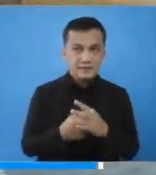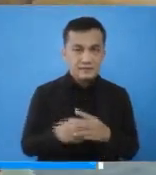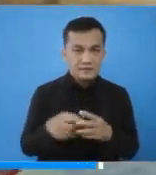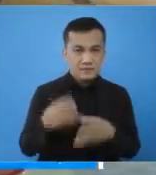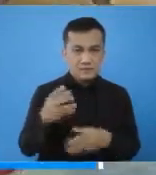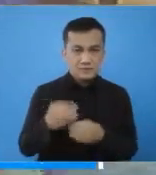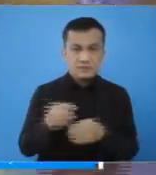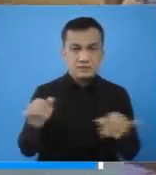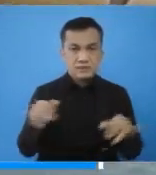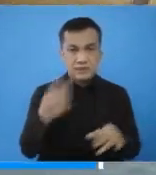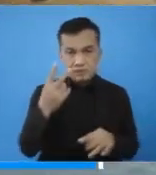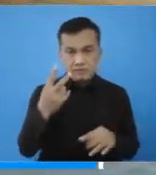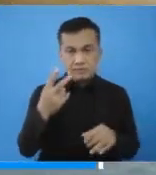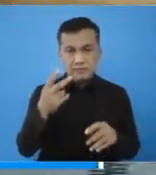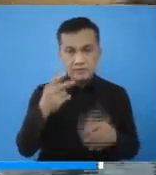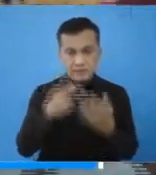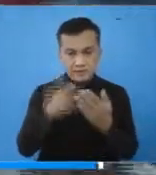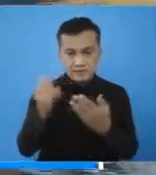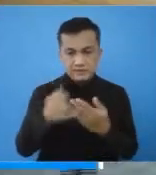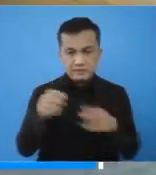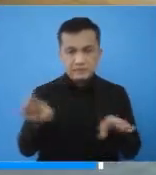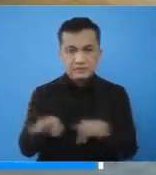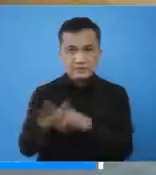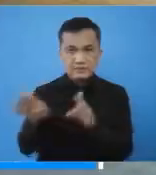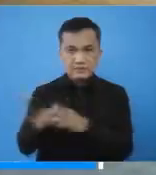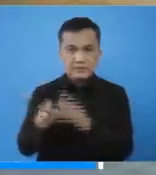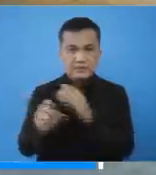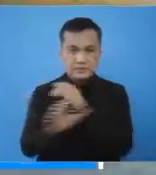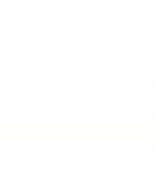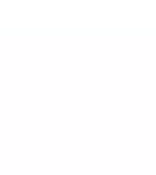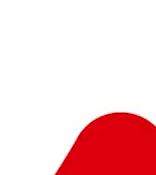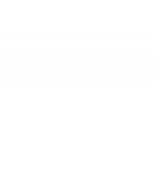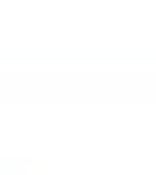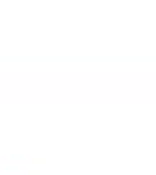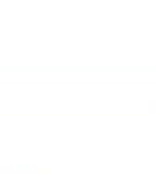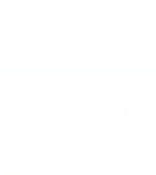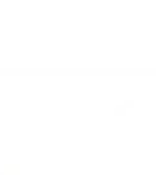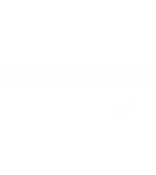Nagbabalita mula sa Frontline, Laila Pangilinan, News 5.